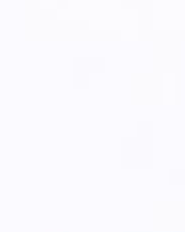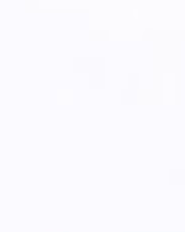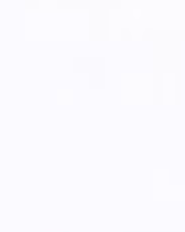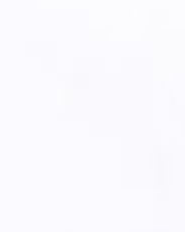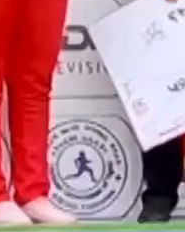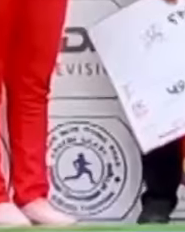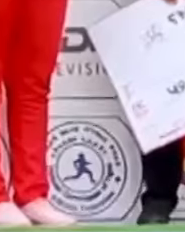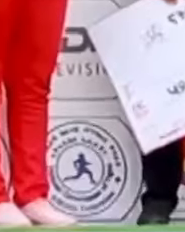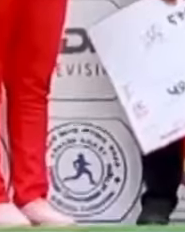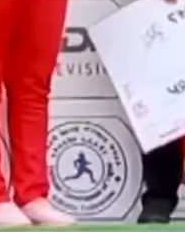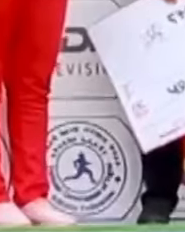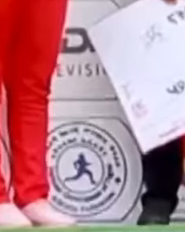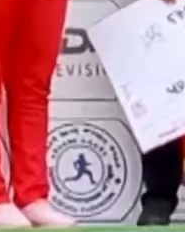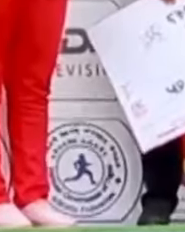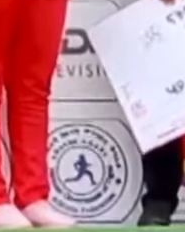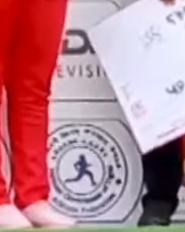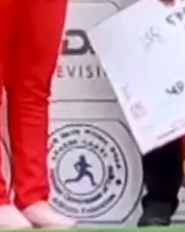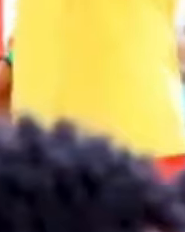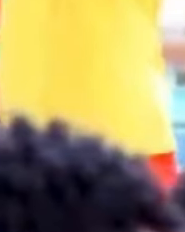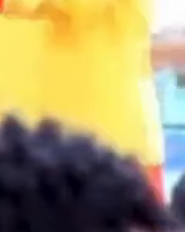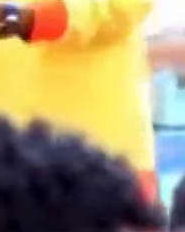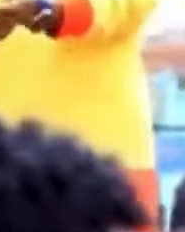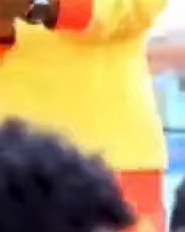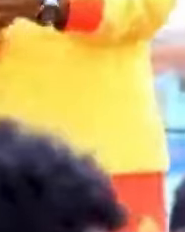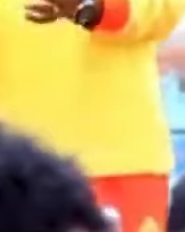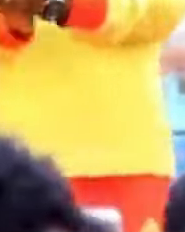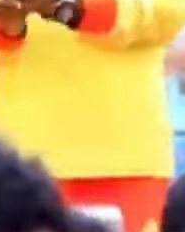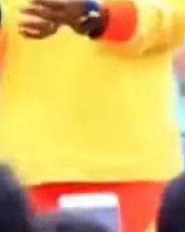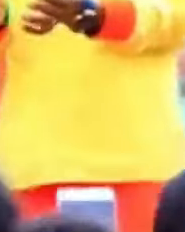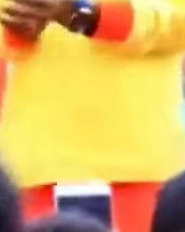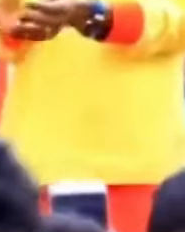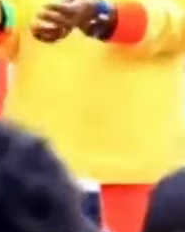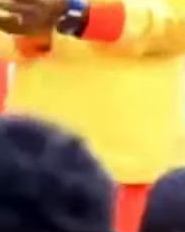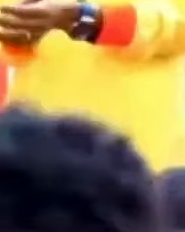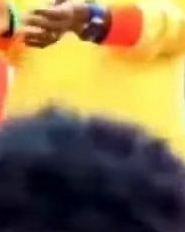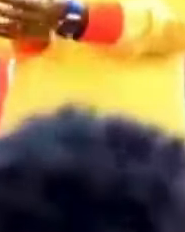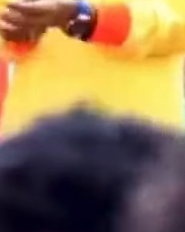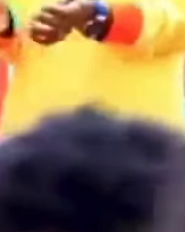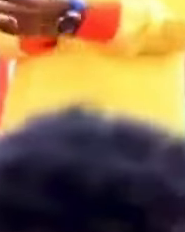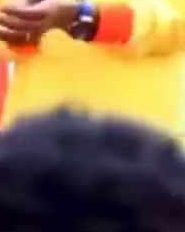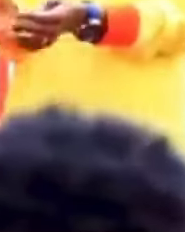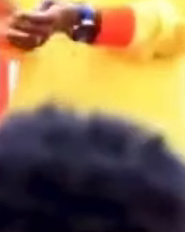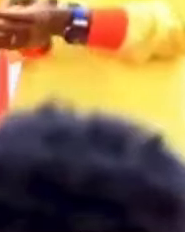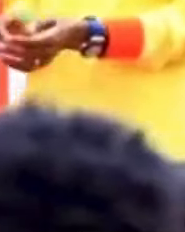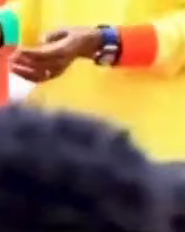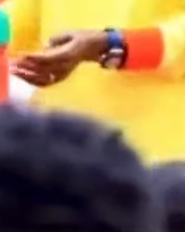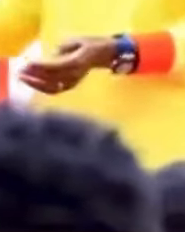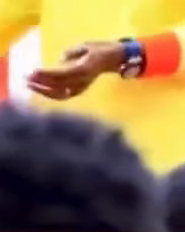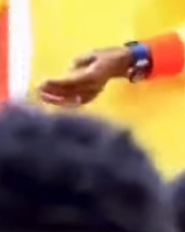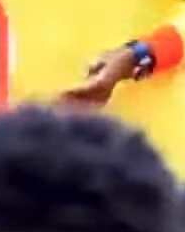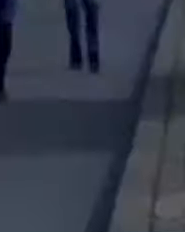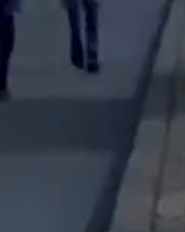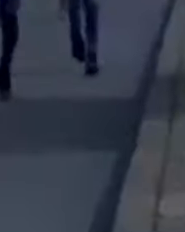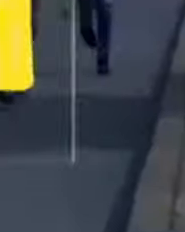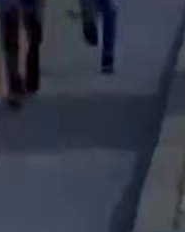ረዚን ሽም ዘንበሩ አትሌታት ገብረ እግዚአብሔር ገብረ ማርያምን ወርቅነሽ ኪዳነን ዘት ሐባብርዎ ናትኩም መድረኽ እዩ ቲሸርት